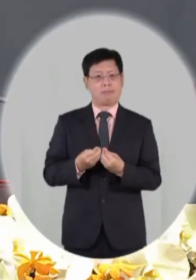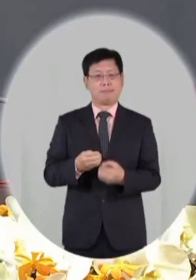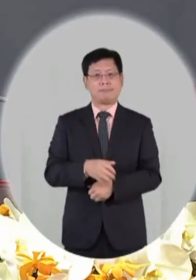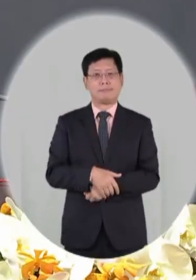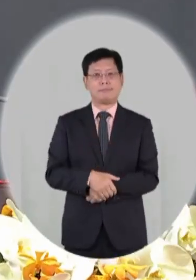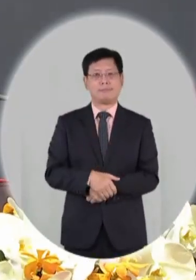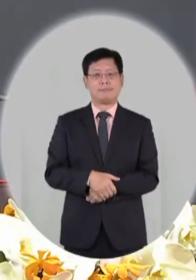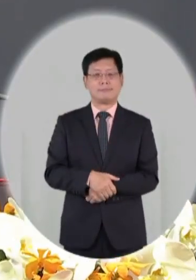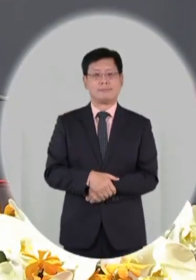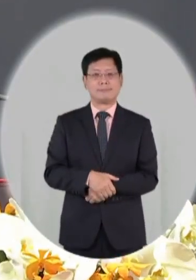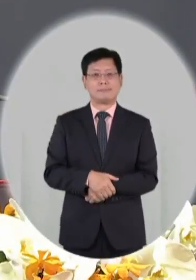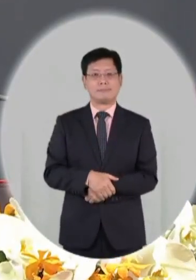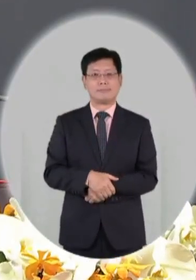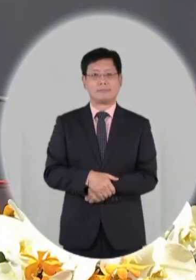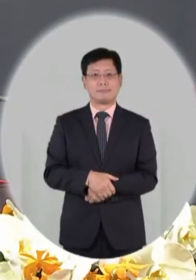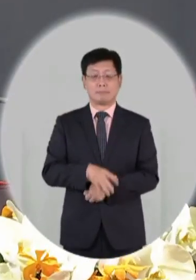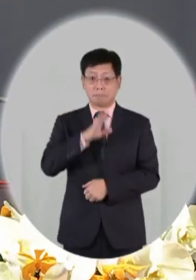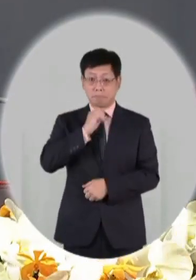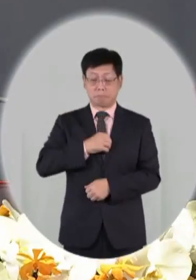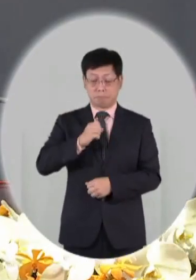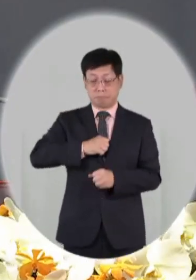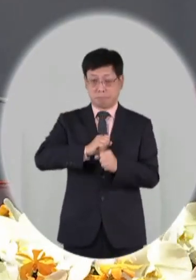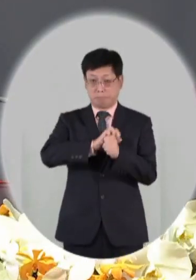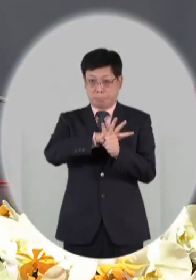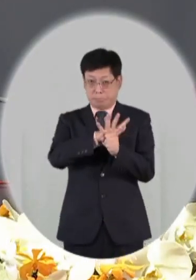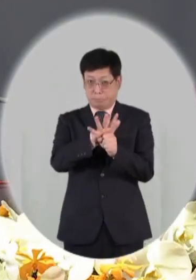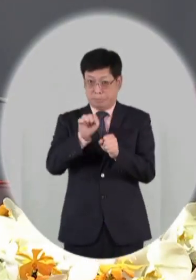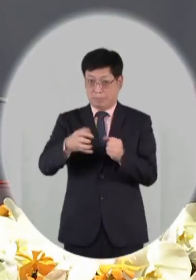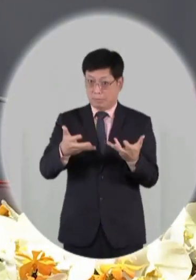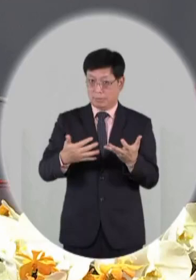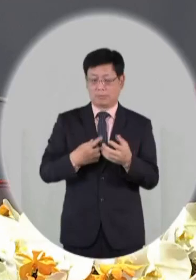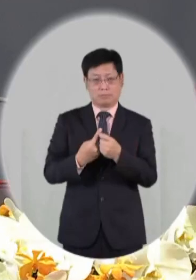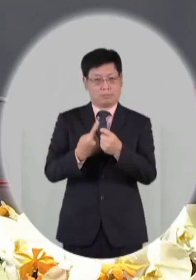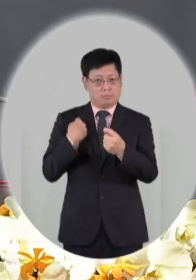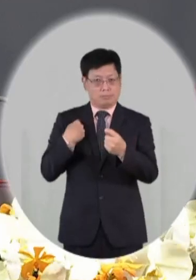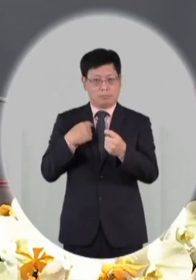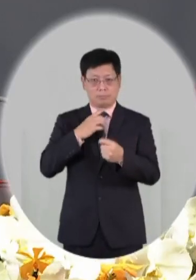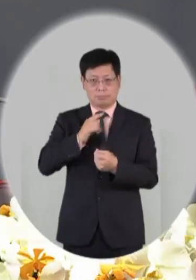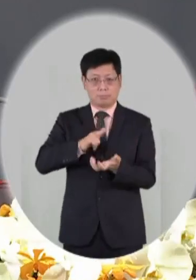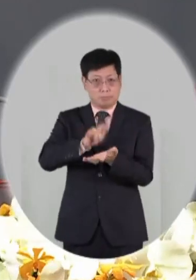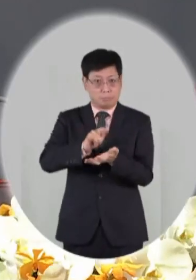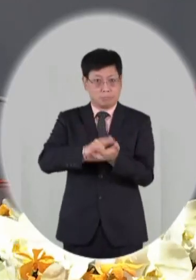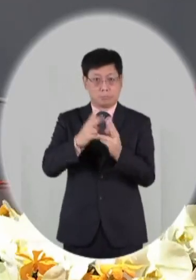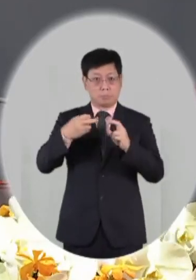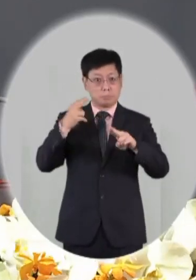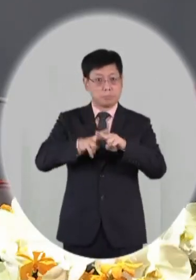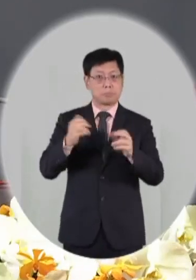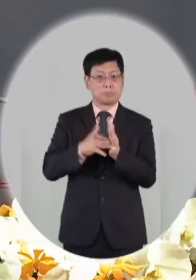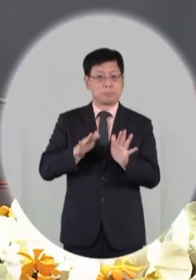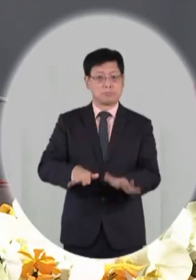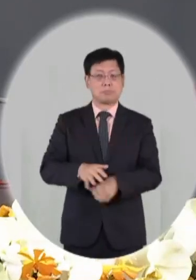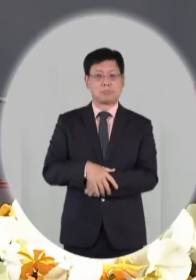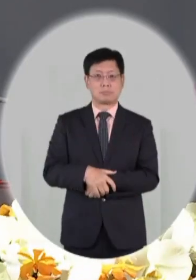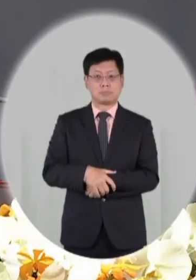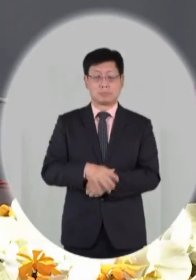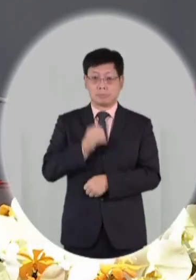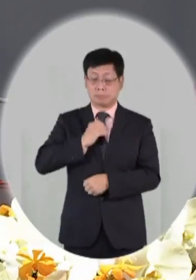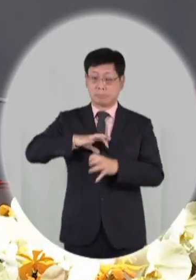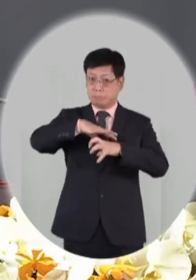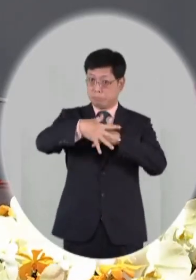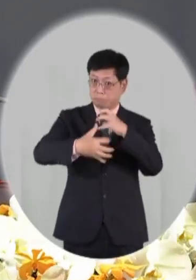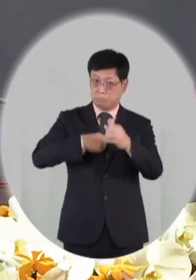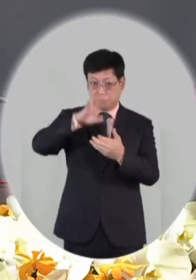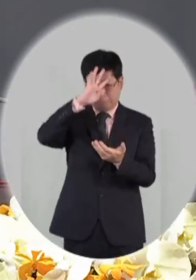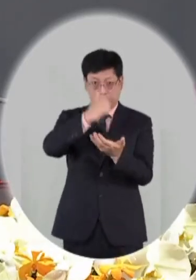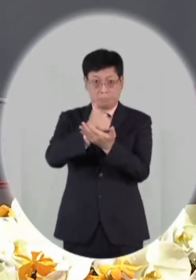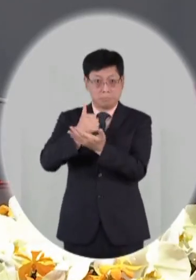年。COVID-19 自去年武汉封城到现在，全球确诊